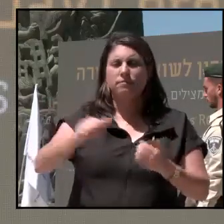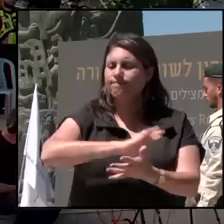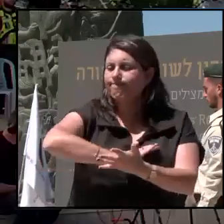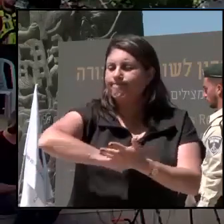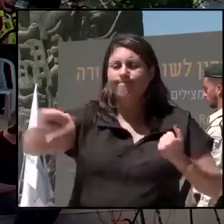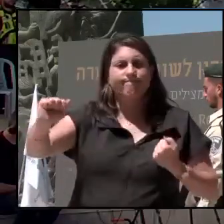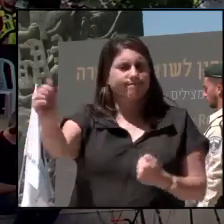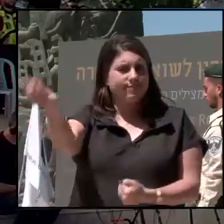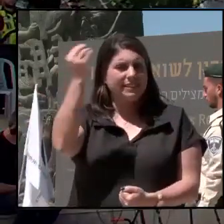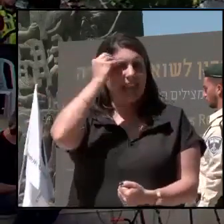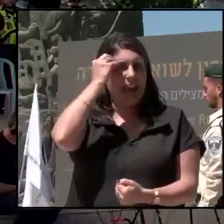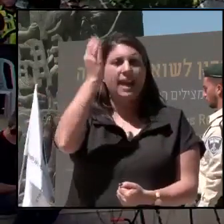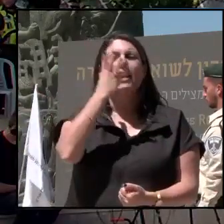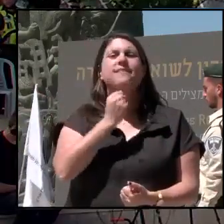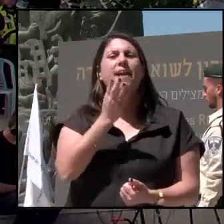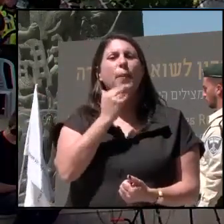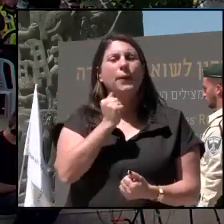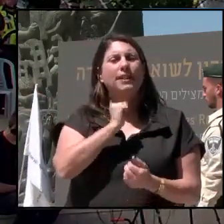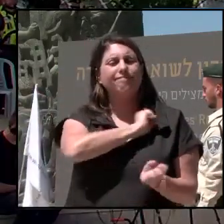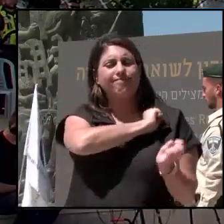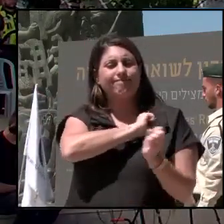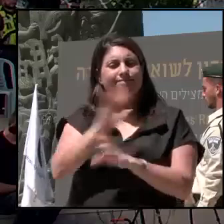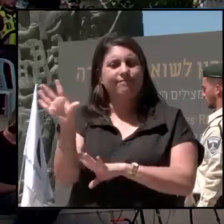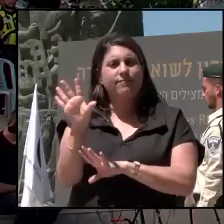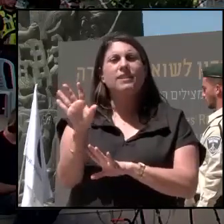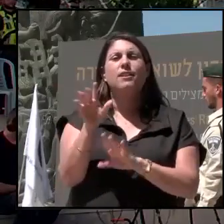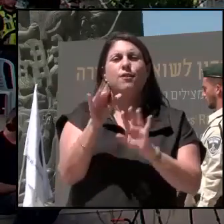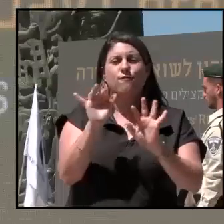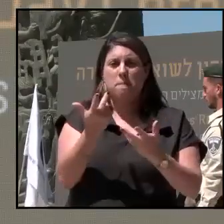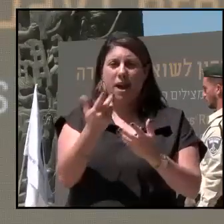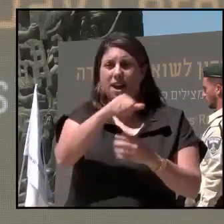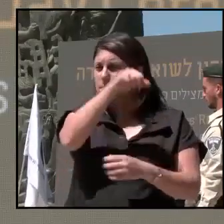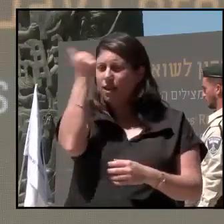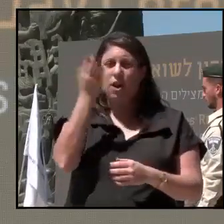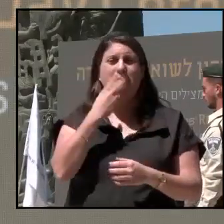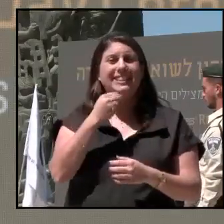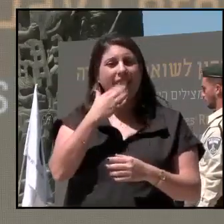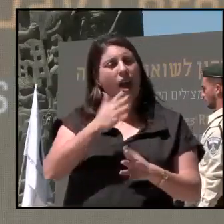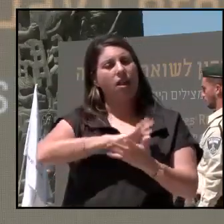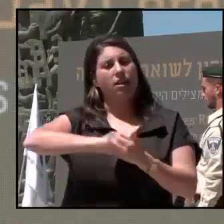את זכר היהדות ולחלות כל אשר בשם ישראל ייקרא.